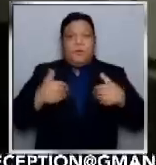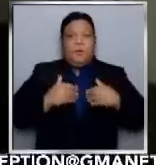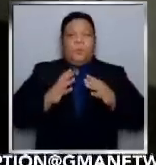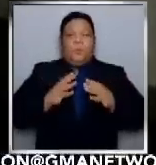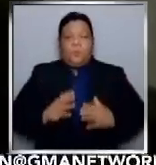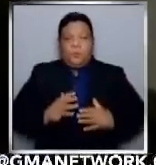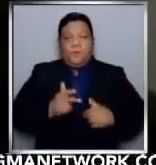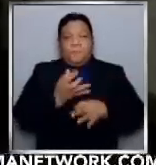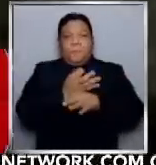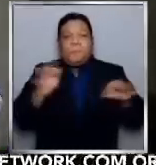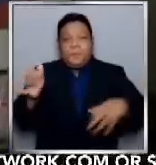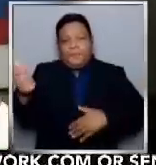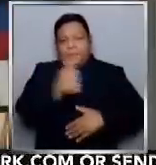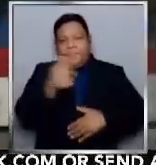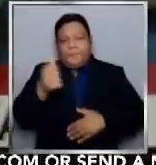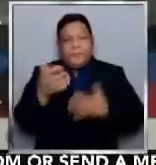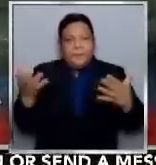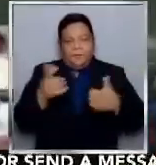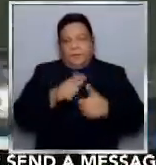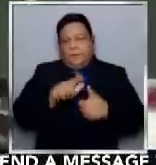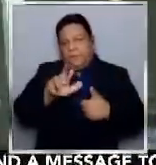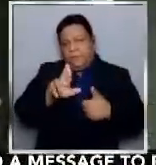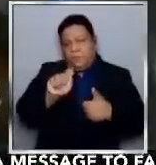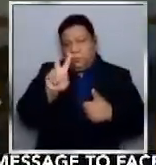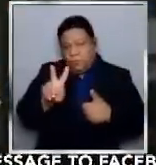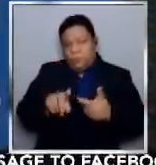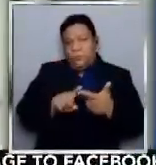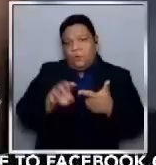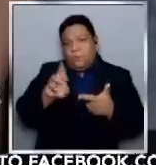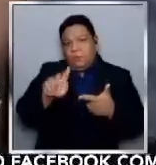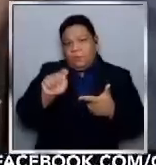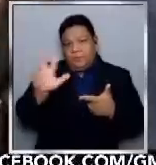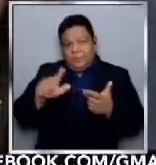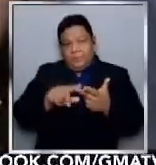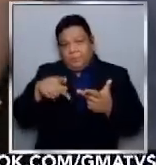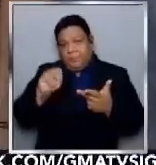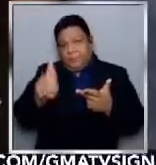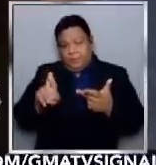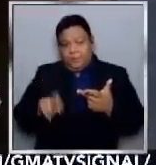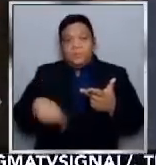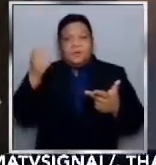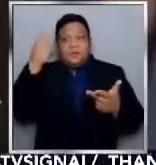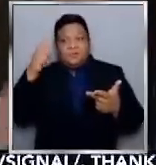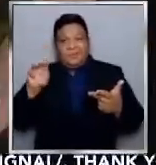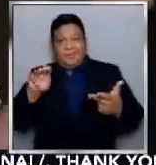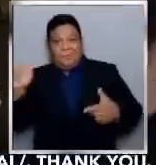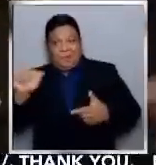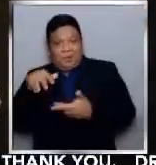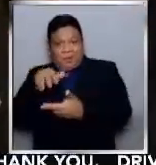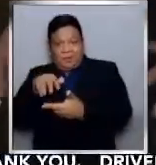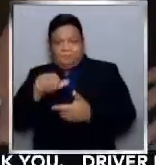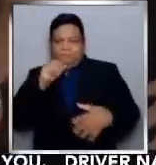4. Ayon po kay OIC General Manager Michael Capati, hindi kasama sa programa ang mga nagmamasteral. Nakatagdang maglabas ng